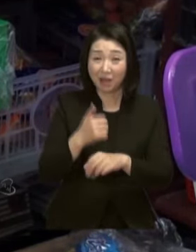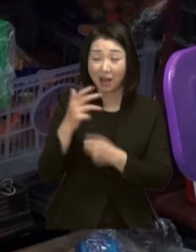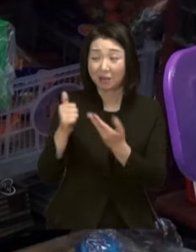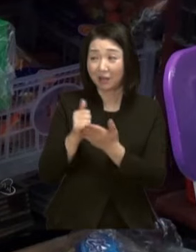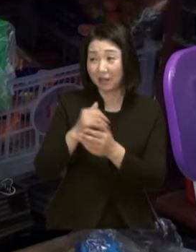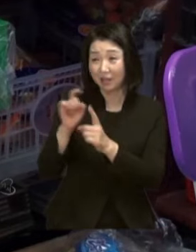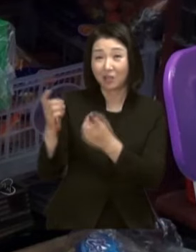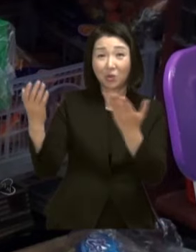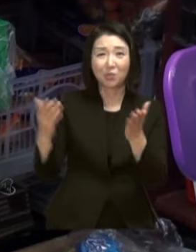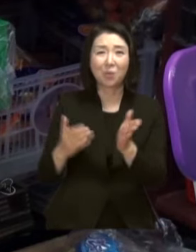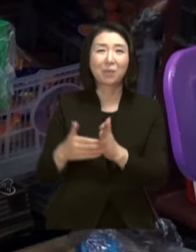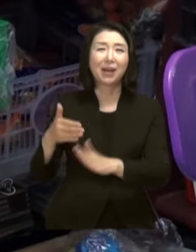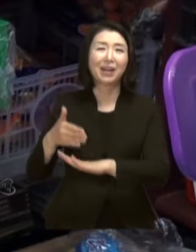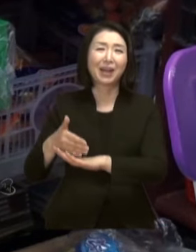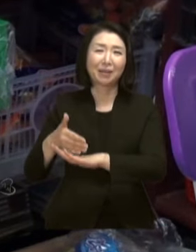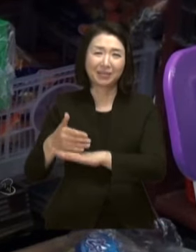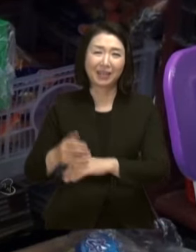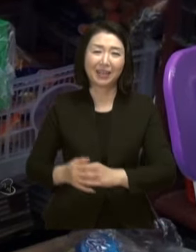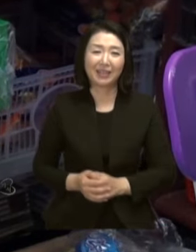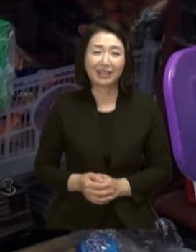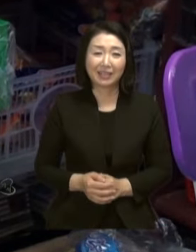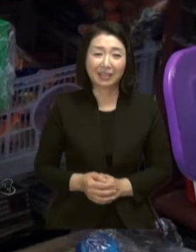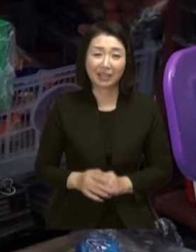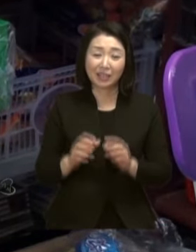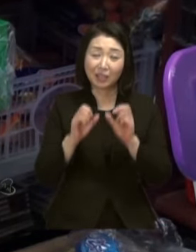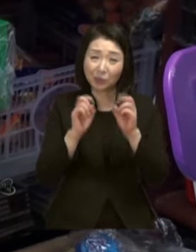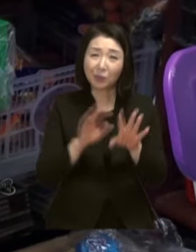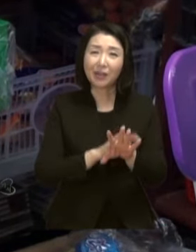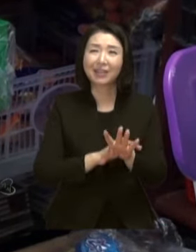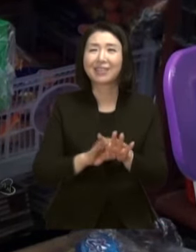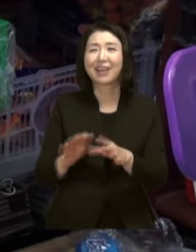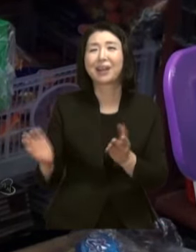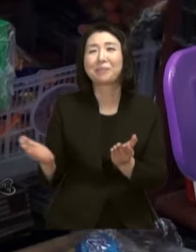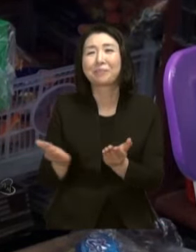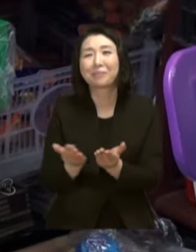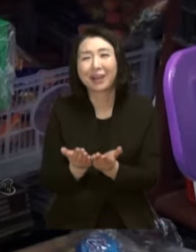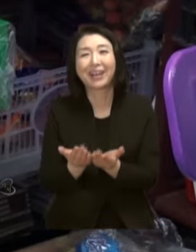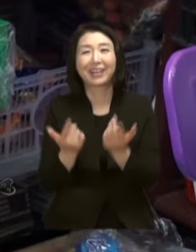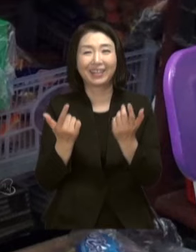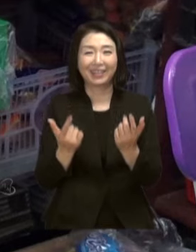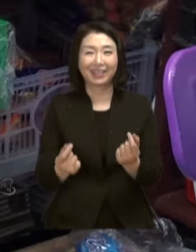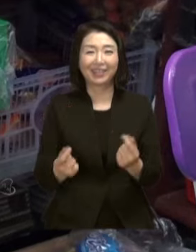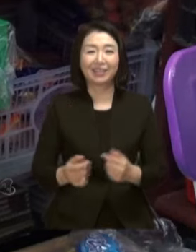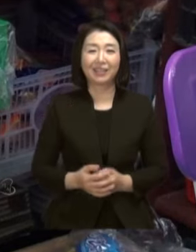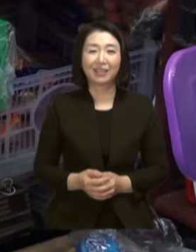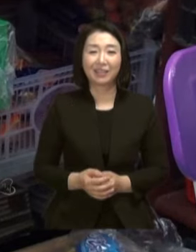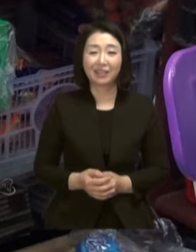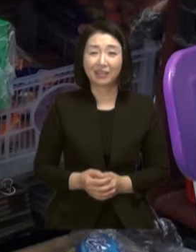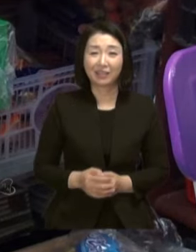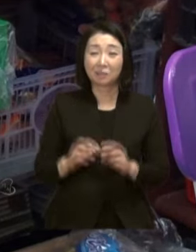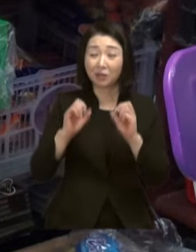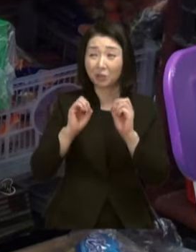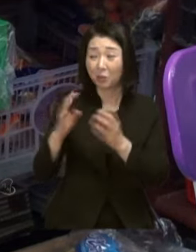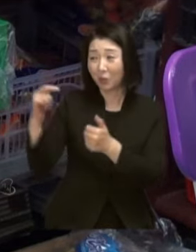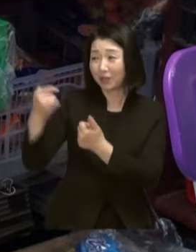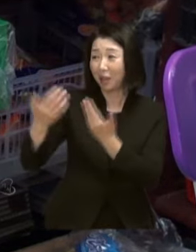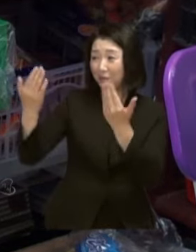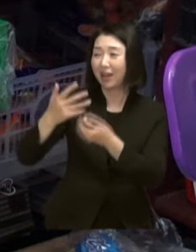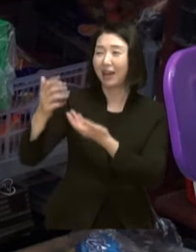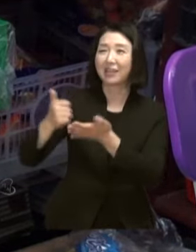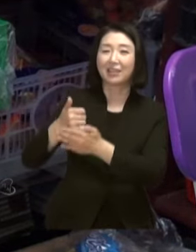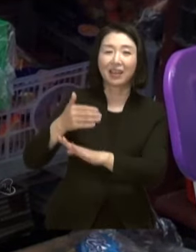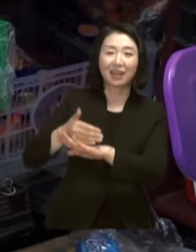주셔서 너무나 감사하고요. 이 일은 제게 잘 맞는 옷이었습니다. 그래서 이해를 주신 하나님 앞에 너무나 감사하고 그 자체가